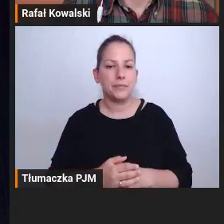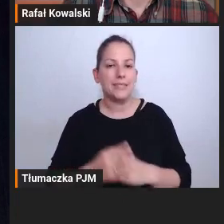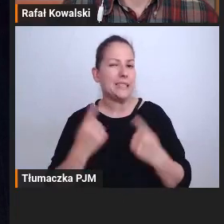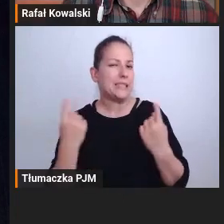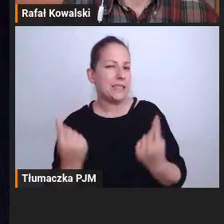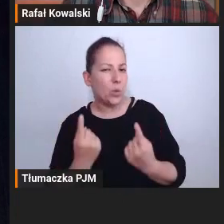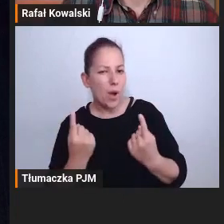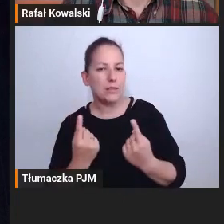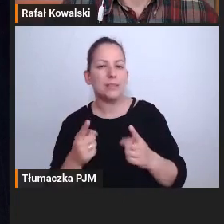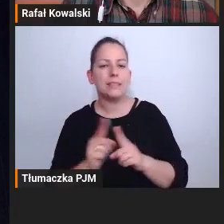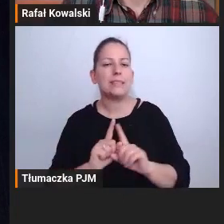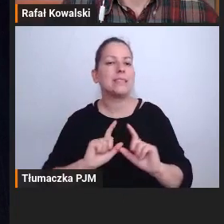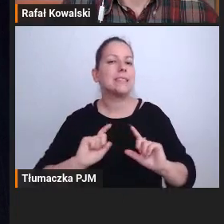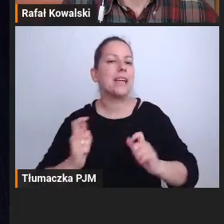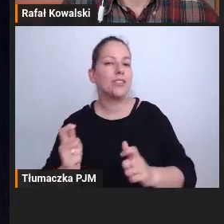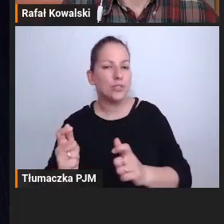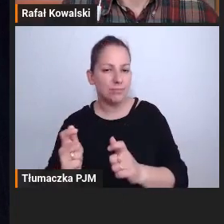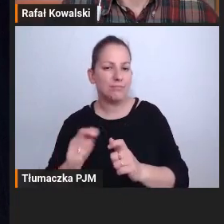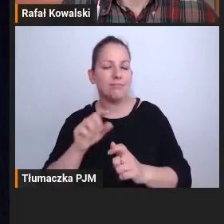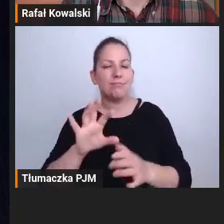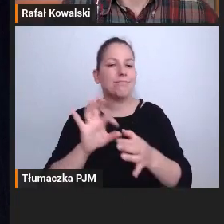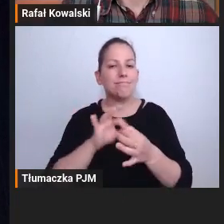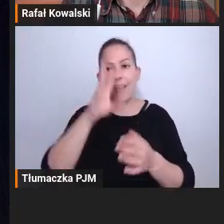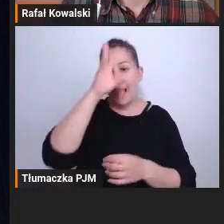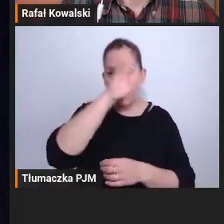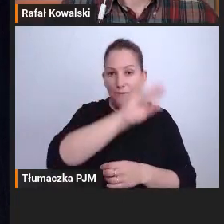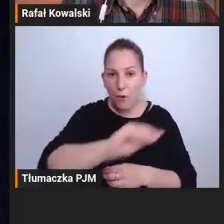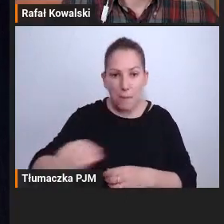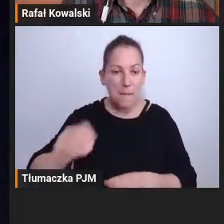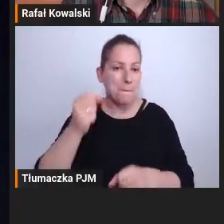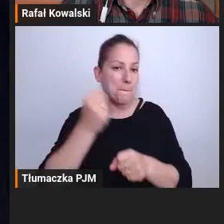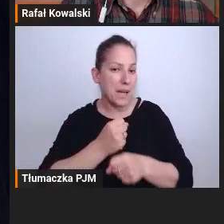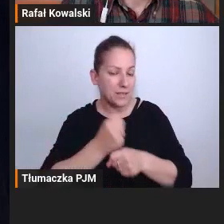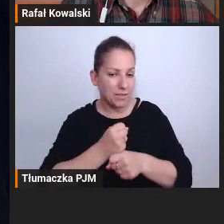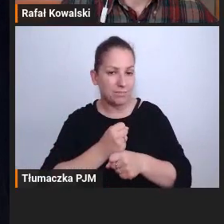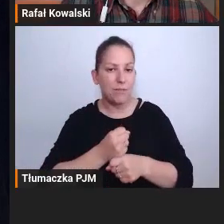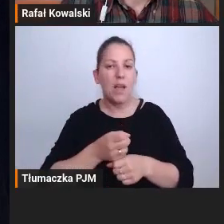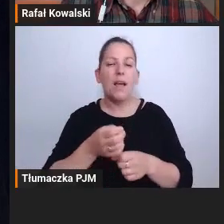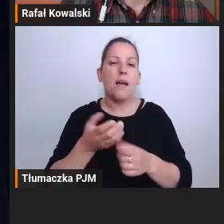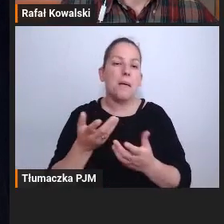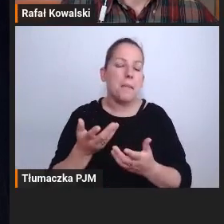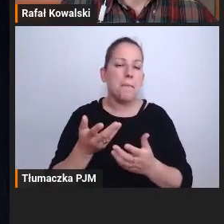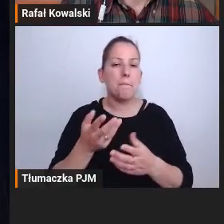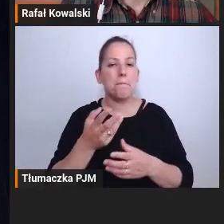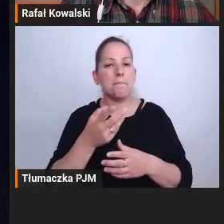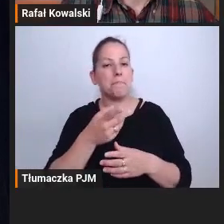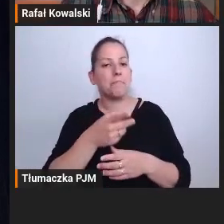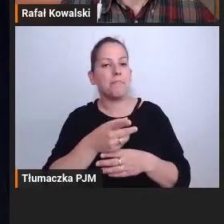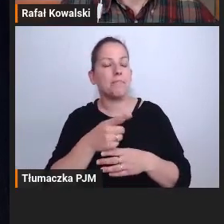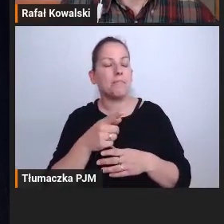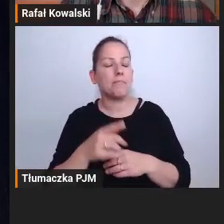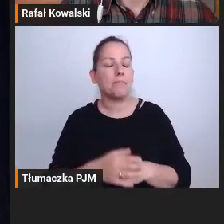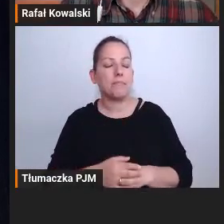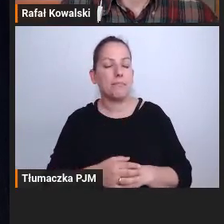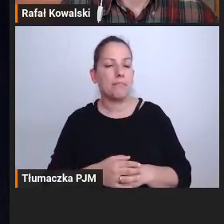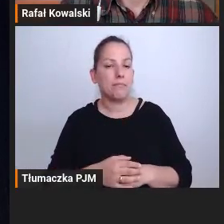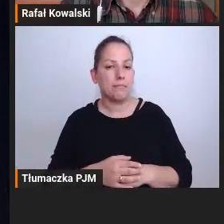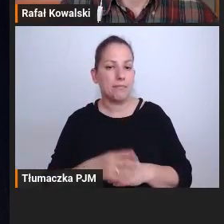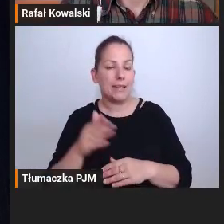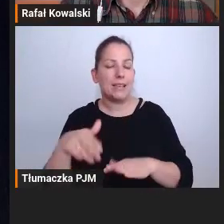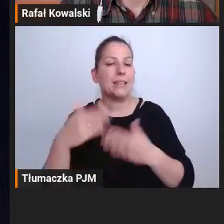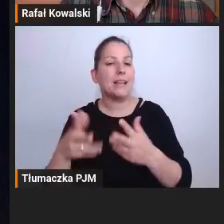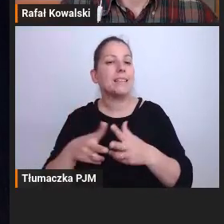sytuacji bądź też zdarzeń związanych z informowaniem pracowników o pewnych rzeczach, czy nadaniem właśnie im w tym